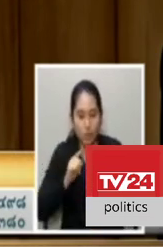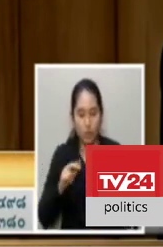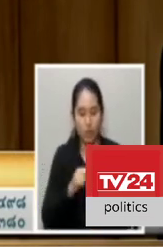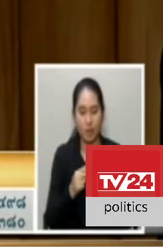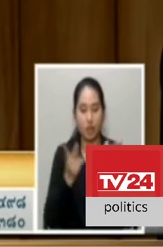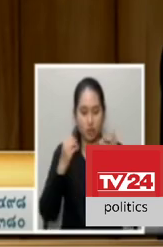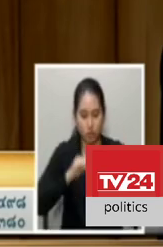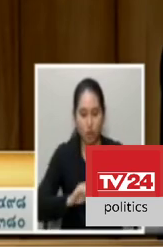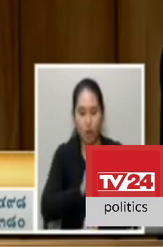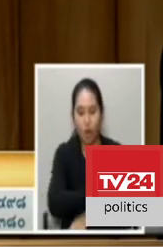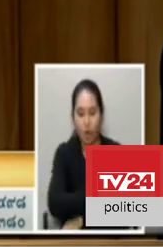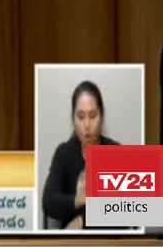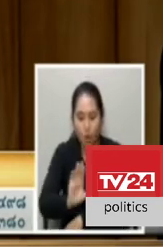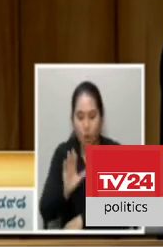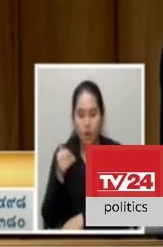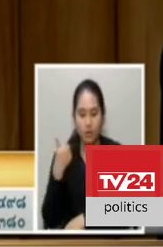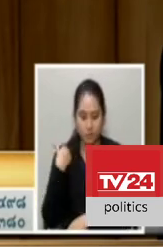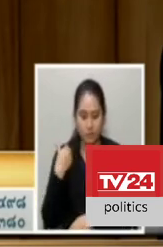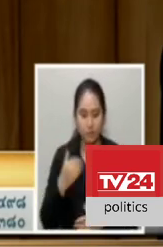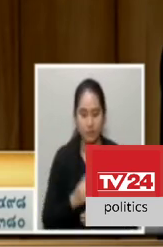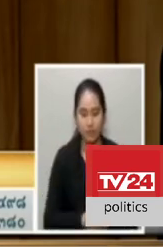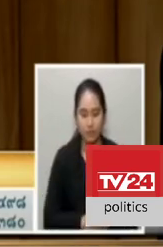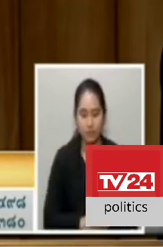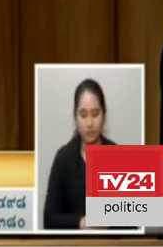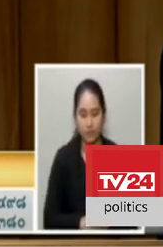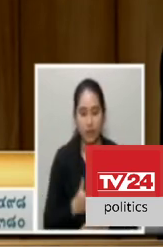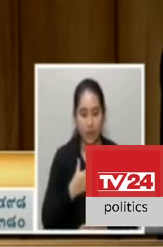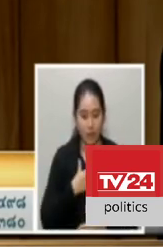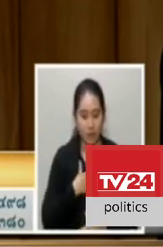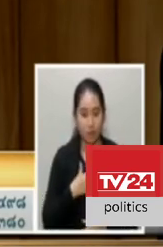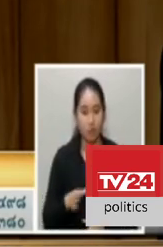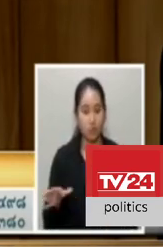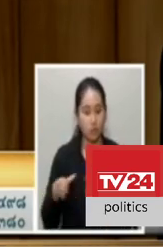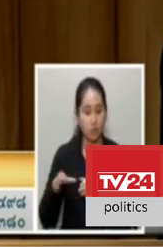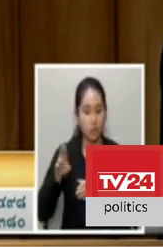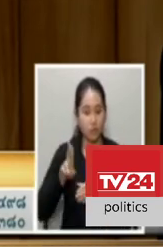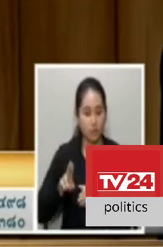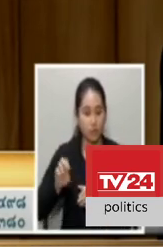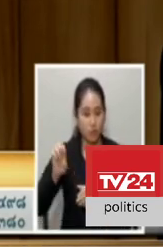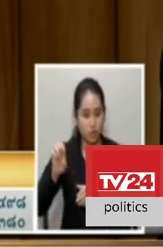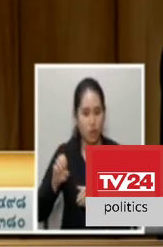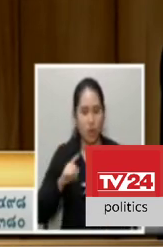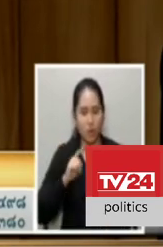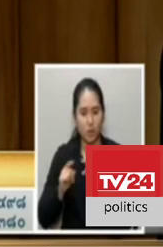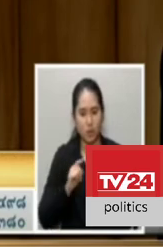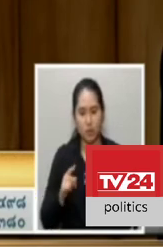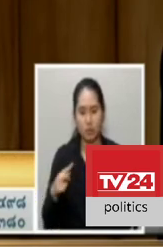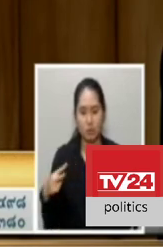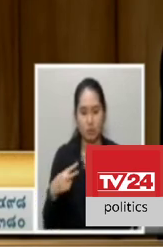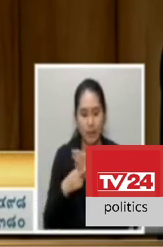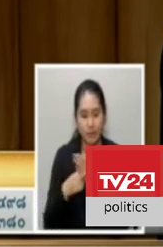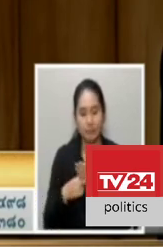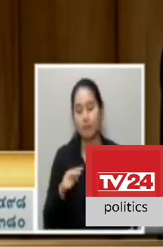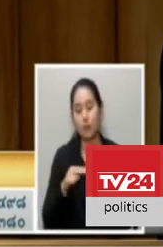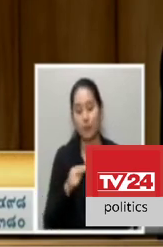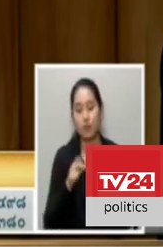นี้กับ EU ไปแล้วนะเรากับ EU ก็ค้างคาเรื่องนี้อยู่มันก็เป็นเรื่องของการคุยกัน